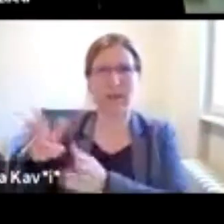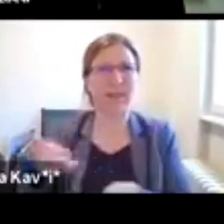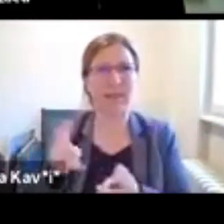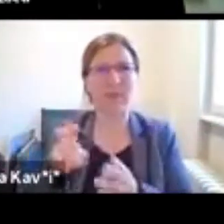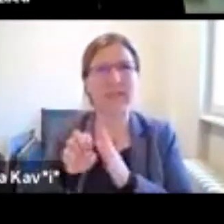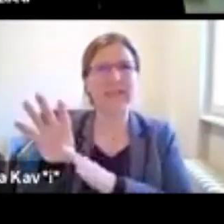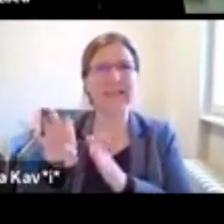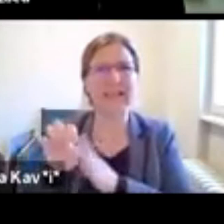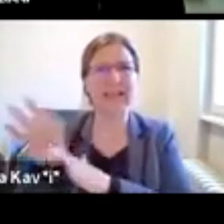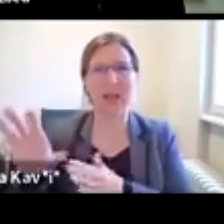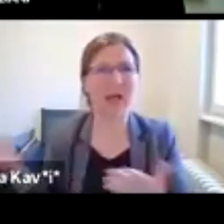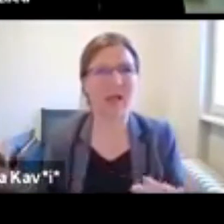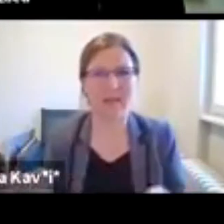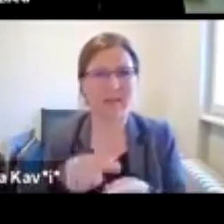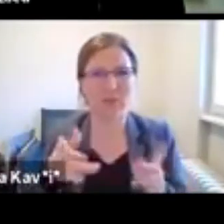Ništa.